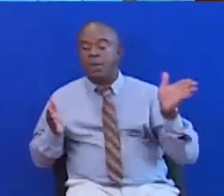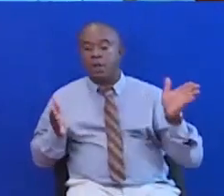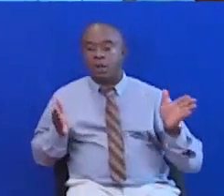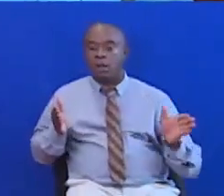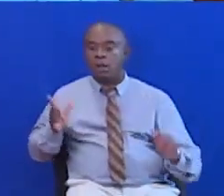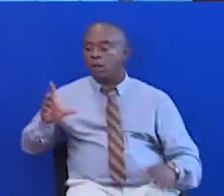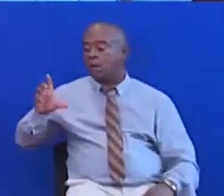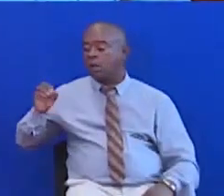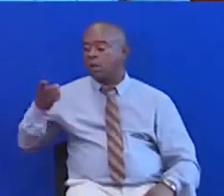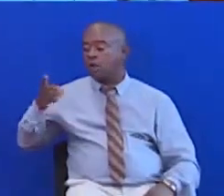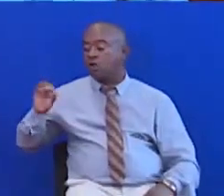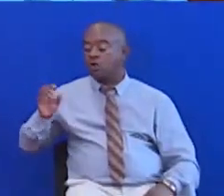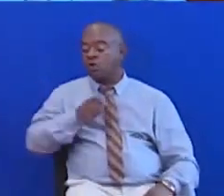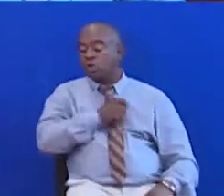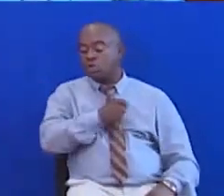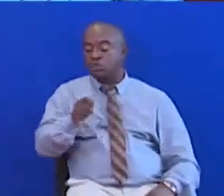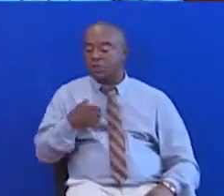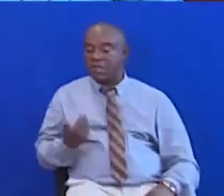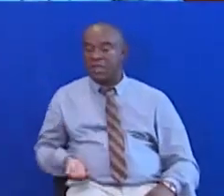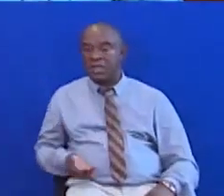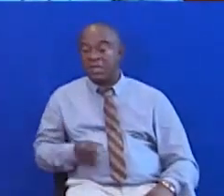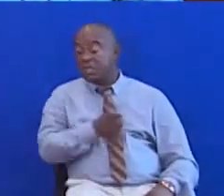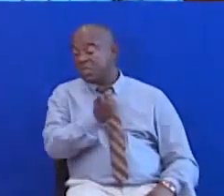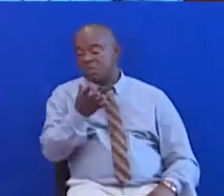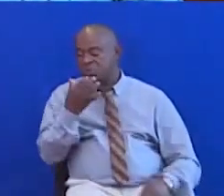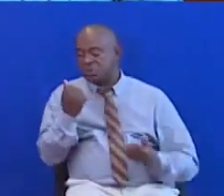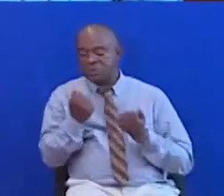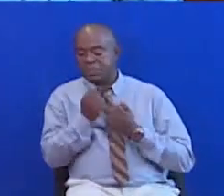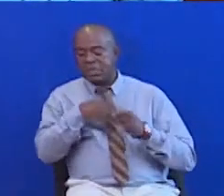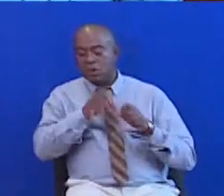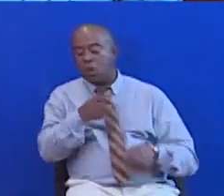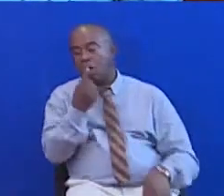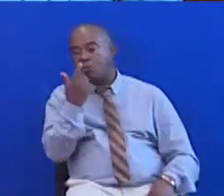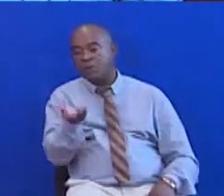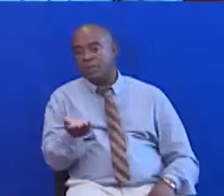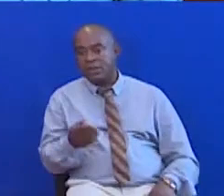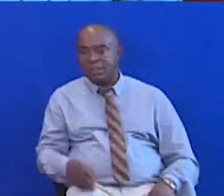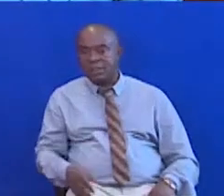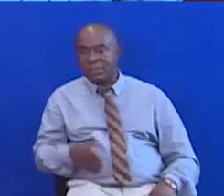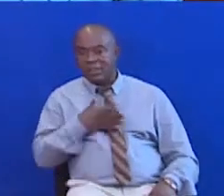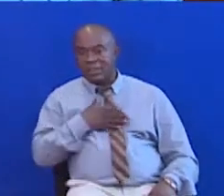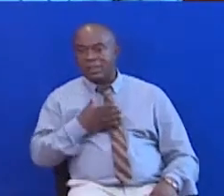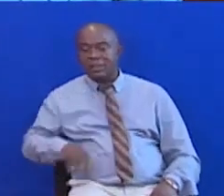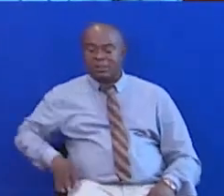mpaka Rondo kule Songea haitarajiwi ijengwe mwaka mmoja.